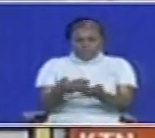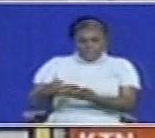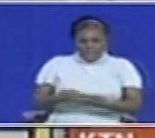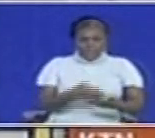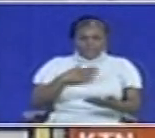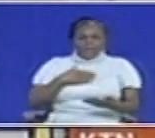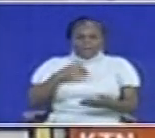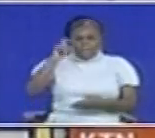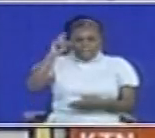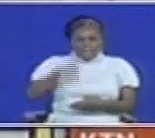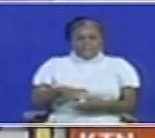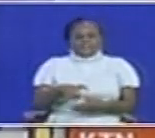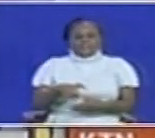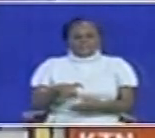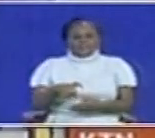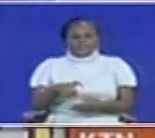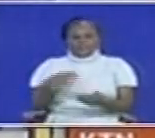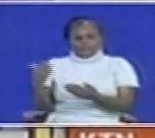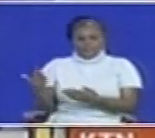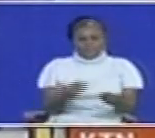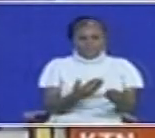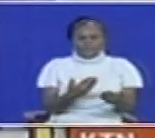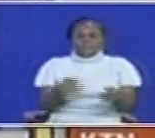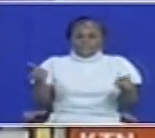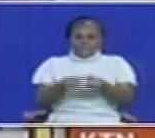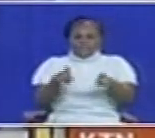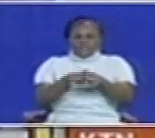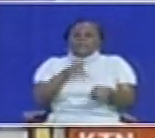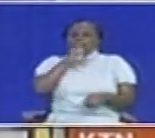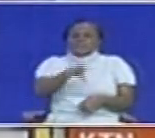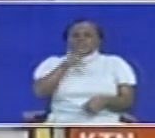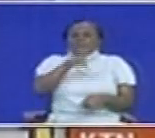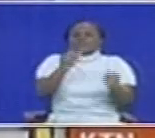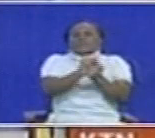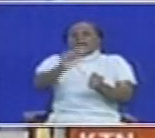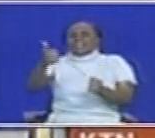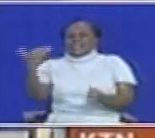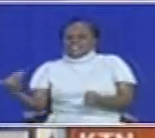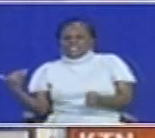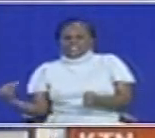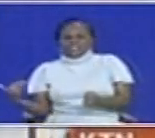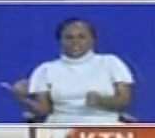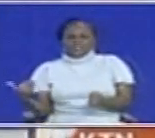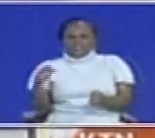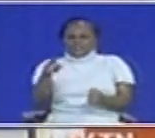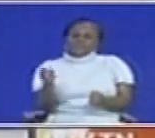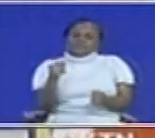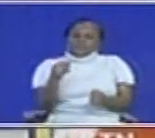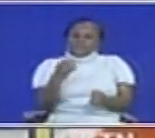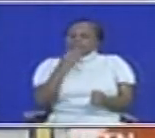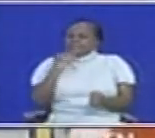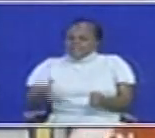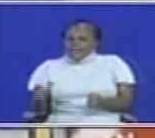I had to feed that challenge. Hata kuchokozwa na watoto wenzake ambao walimkejeli kwa umbo lake. Hata anakuja, anaweza kuja